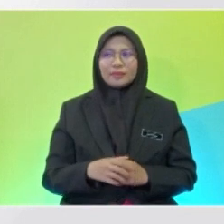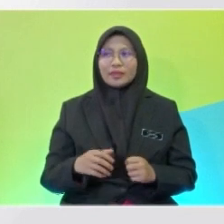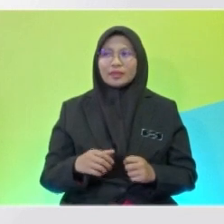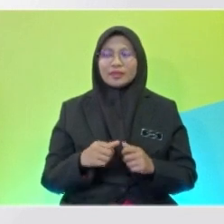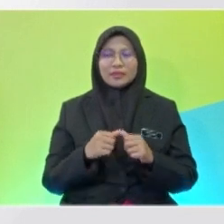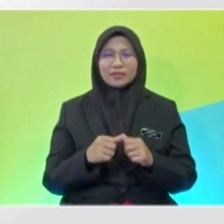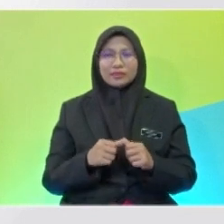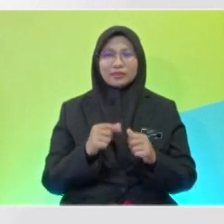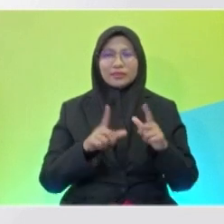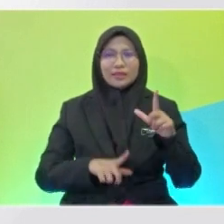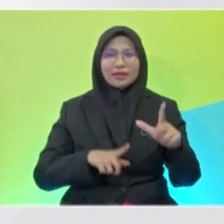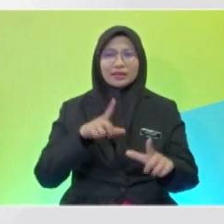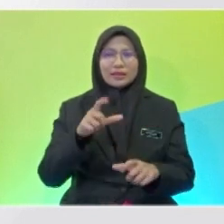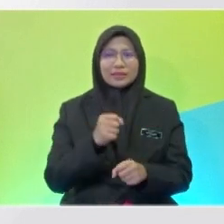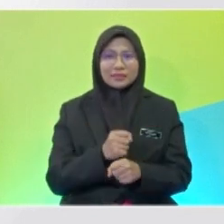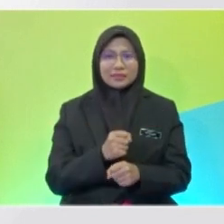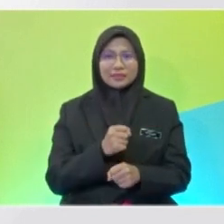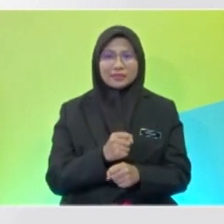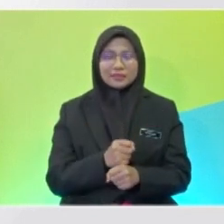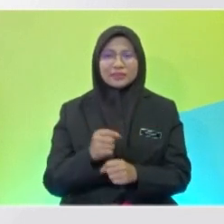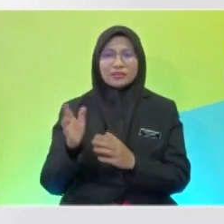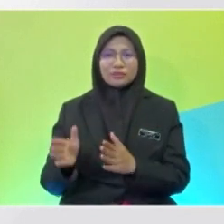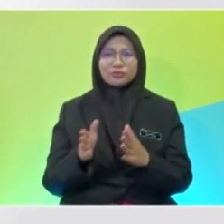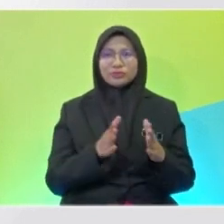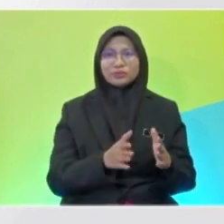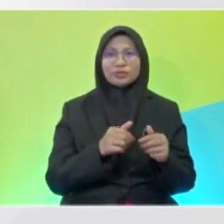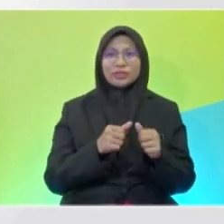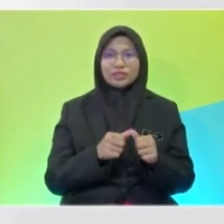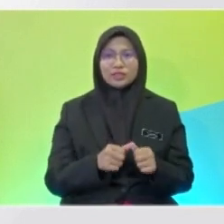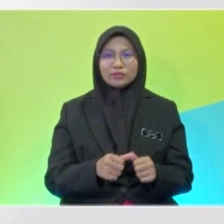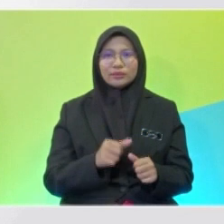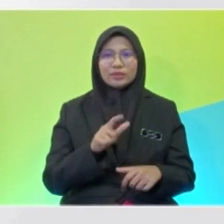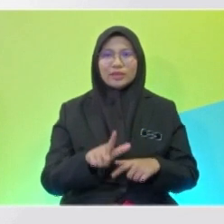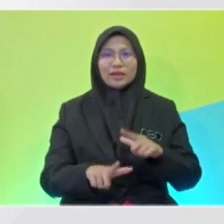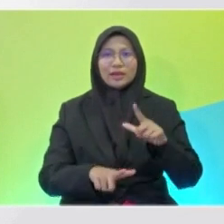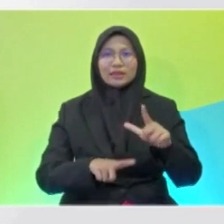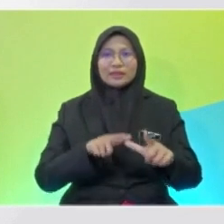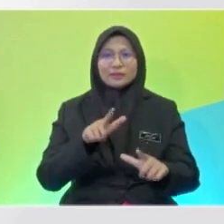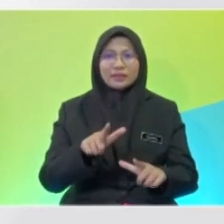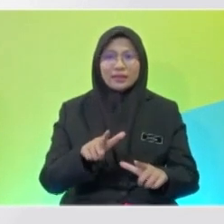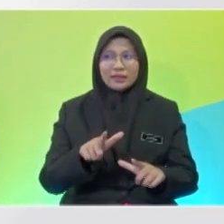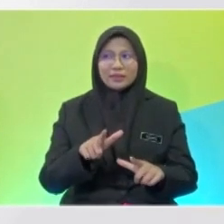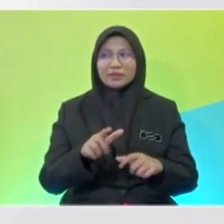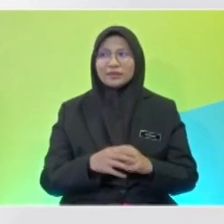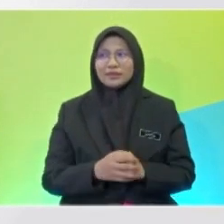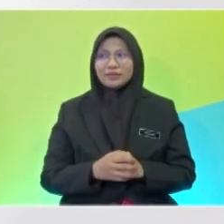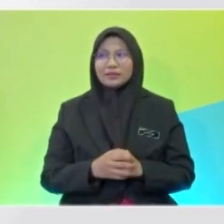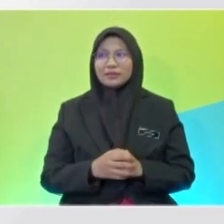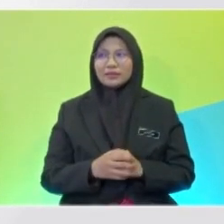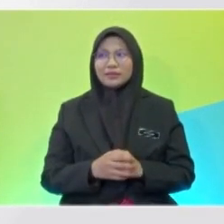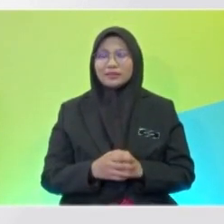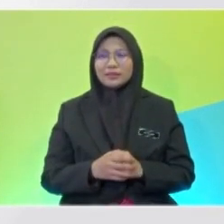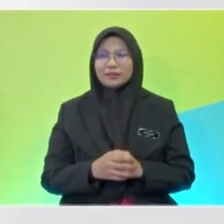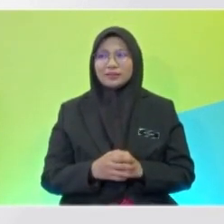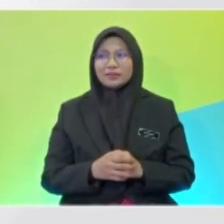langkah kerja susun-susun ke nomor 1 2 3 4 dan 5 jadi kita galakkan calon untuk menandakannya